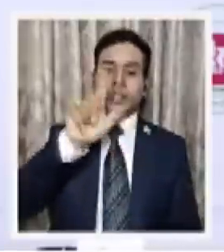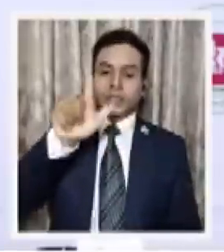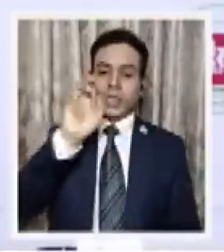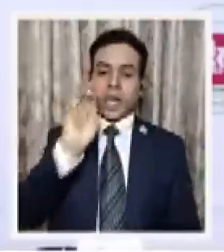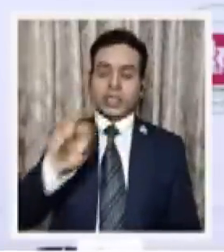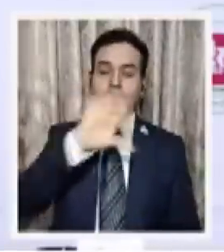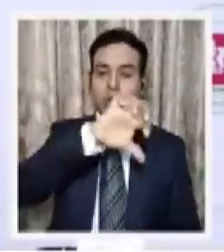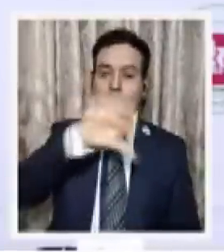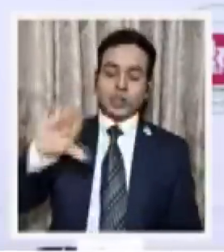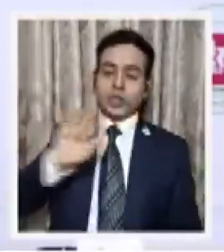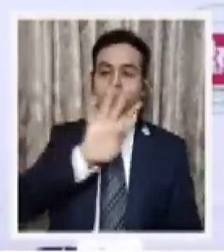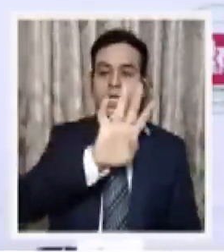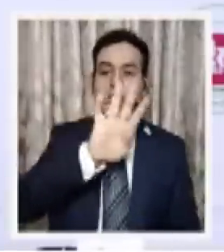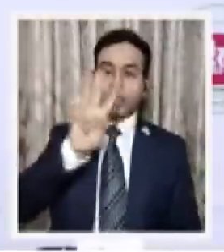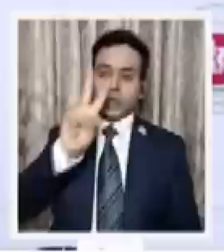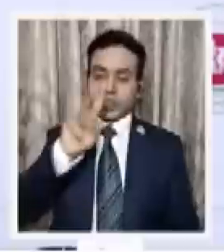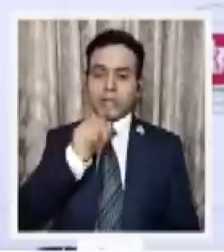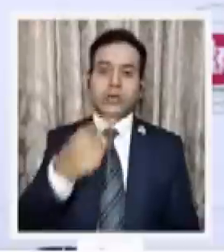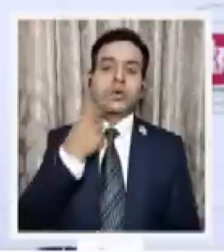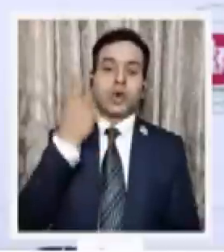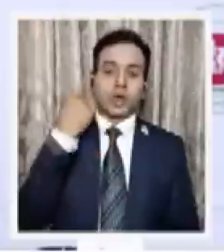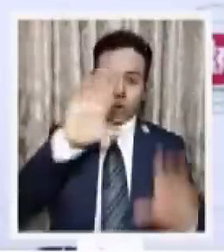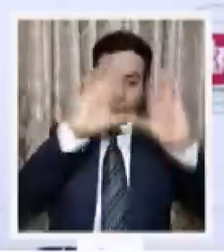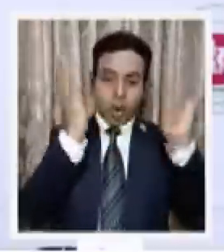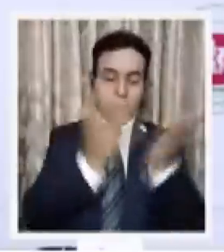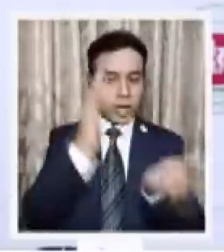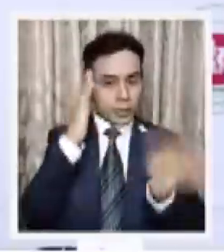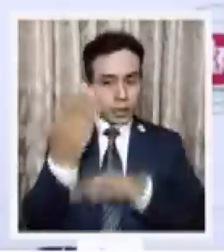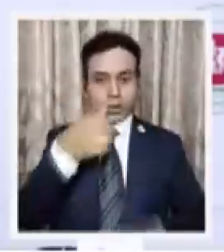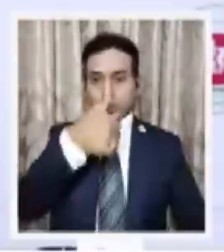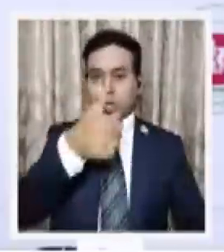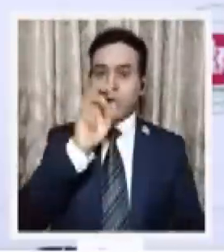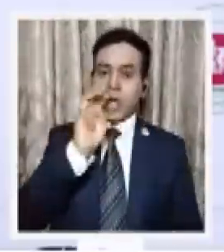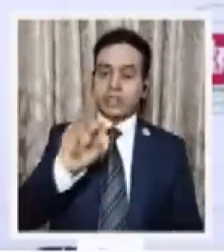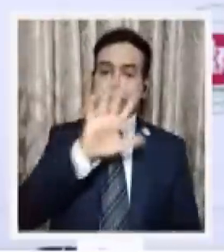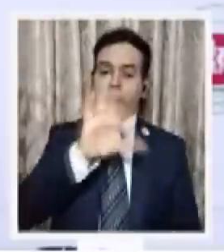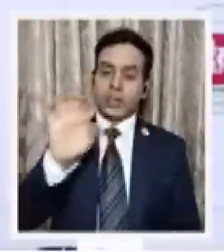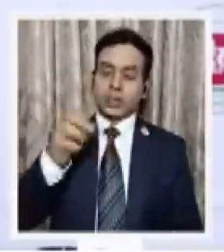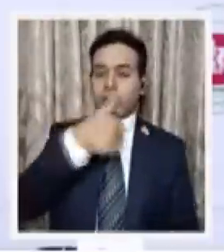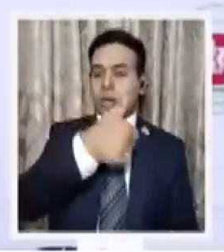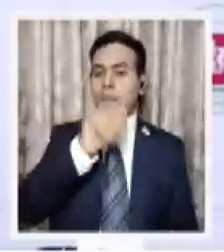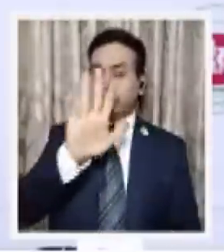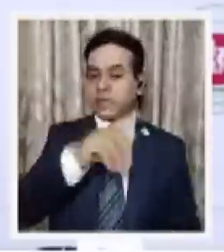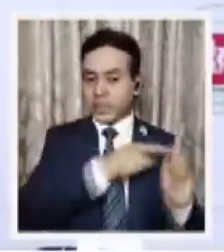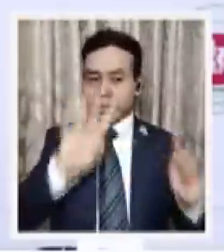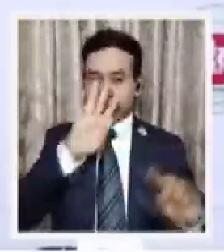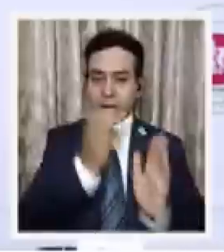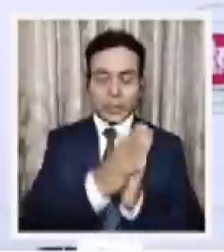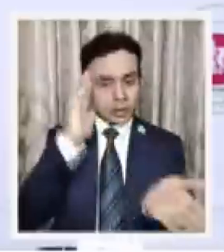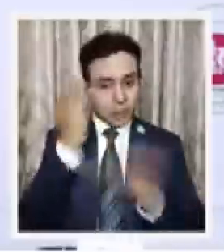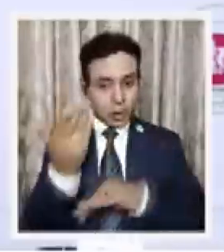1,91,87,943 জন। বিশ্বে 24 ঘন্টায় মৃত্যুবরণ করেছেন 6,565 জন এবং এ পর্যন্ত মৃত্যুবরণ করেছেন